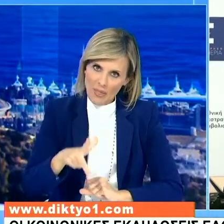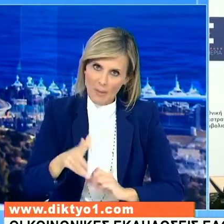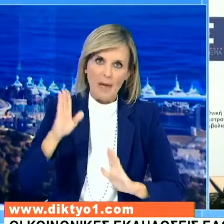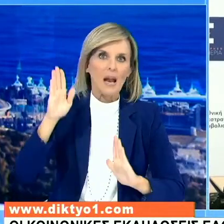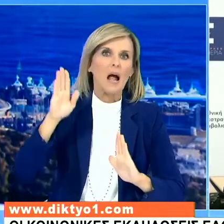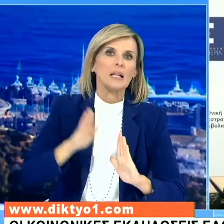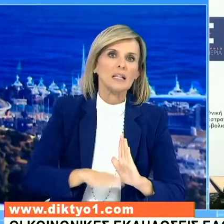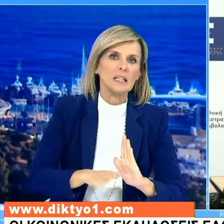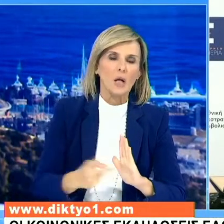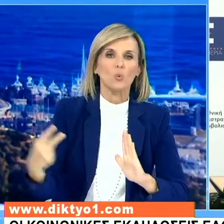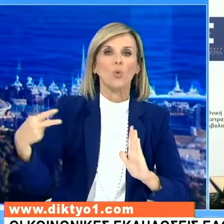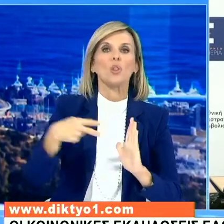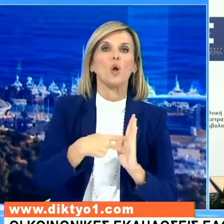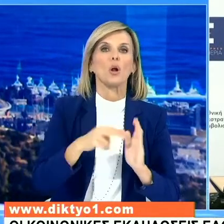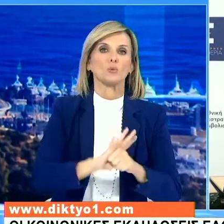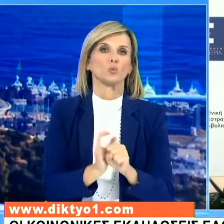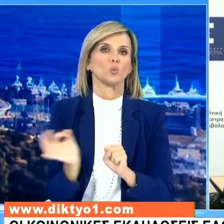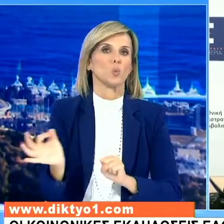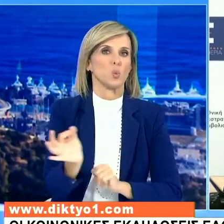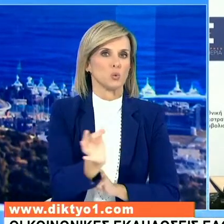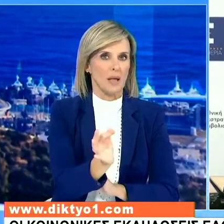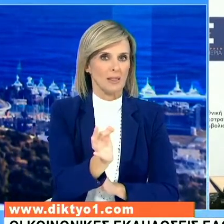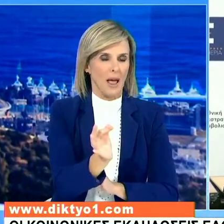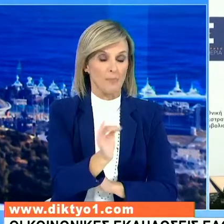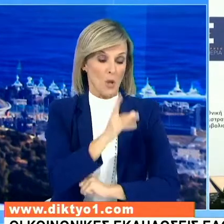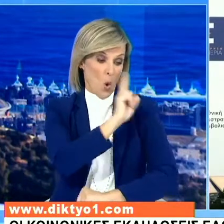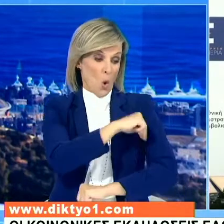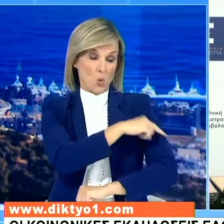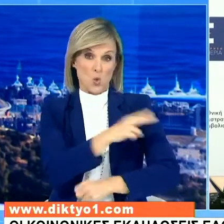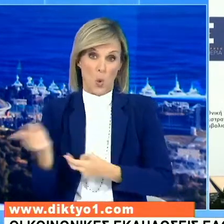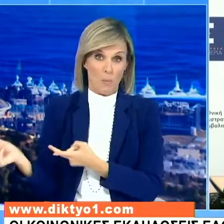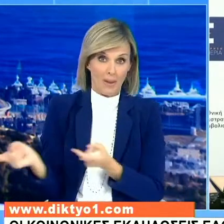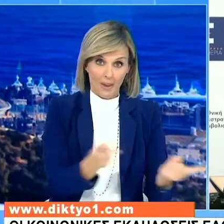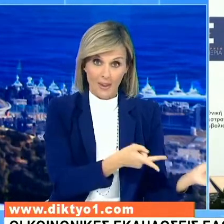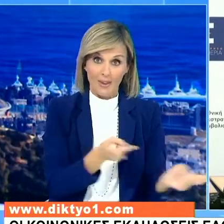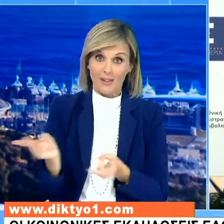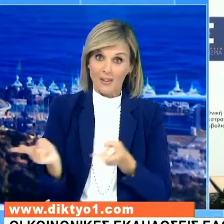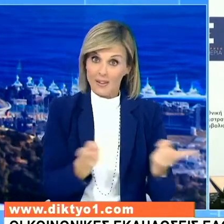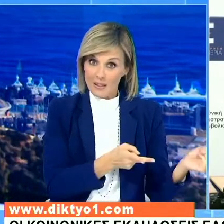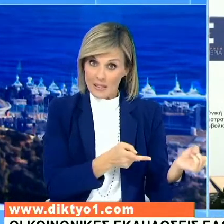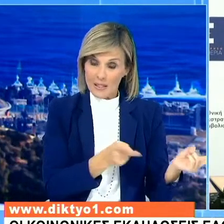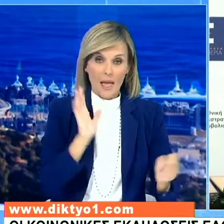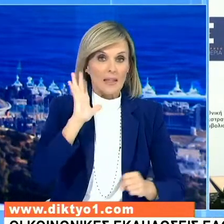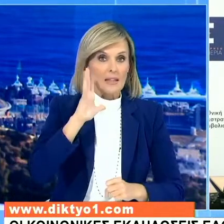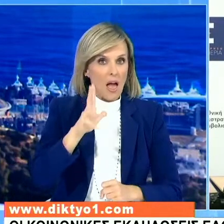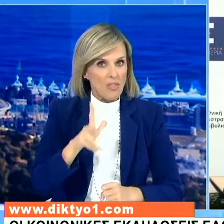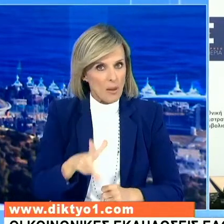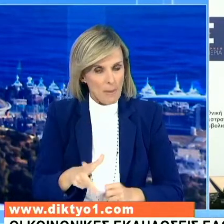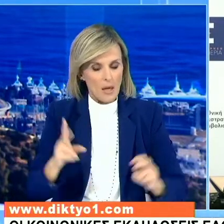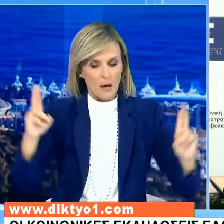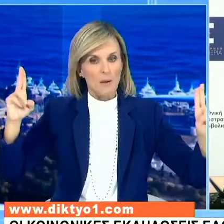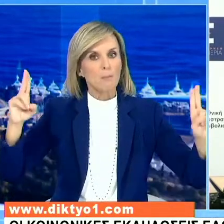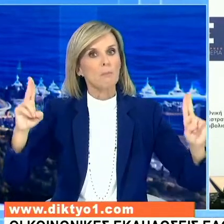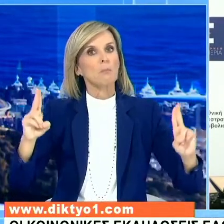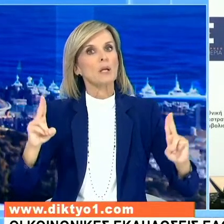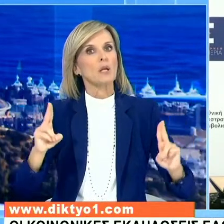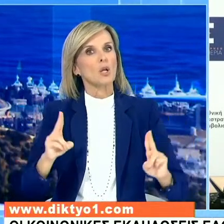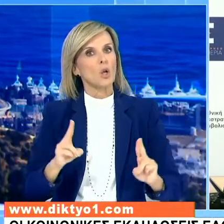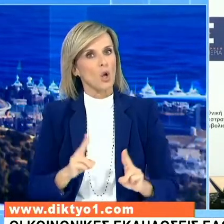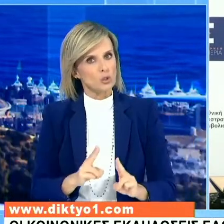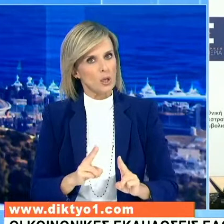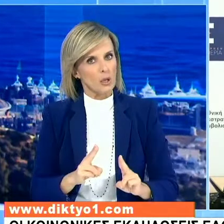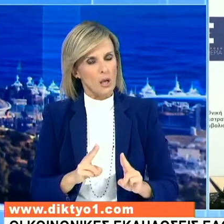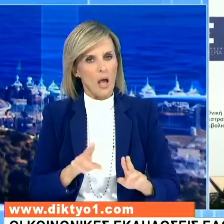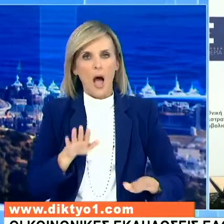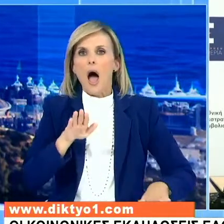των νέων εισαγωγών του επταημέρου μειώθηκε στους 178 ανά ημέρα. Ο λόγος εισιτηρίων-εξιτηρίων είναι